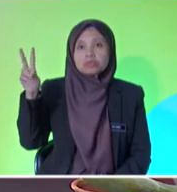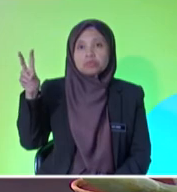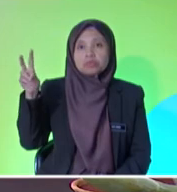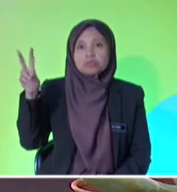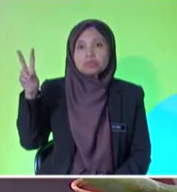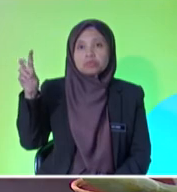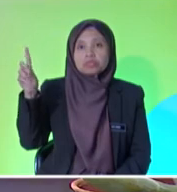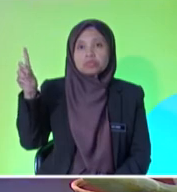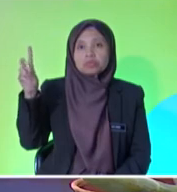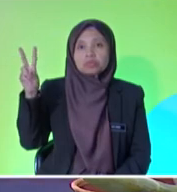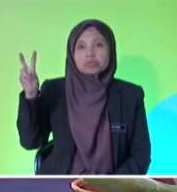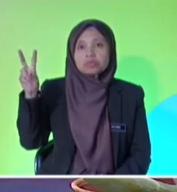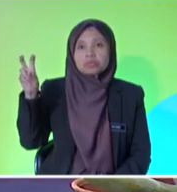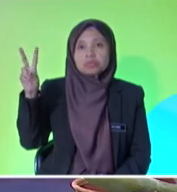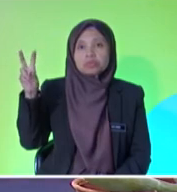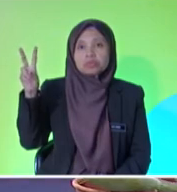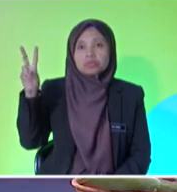23 24